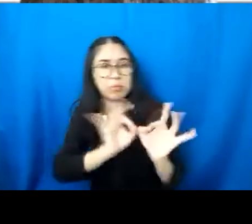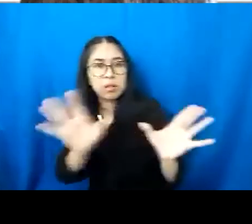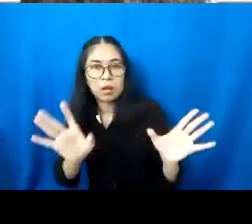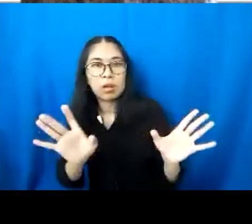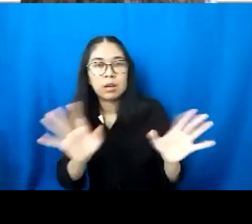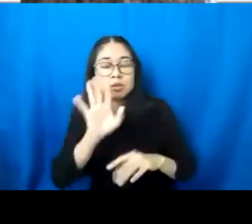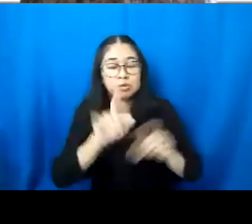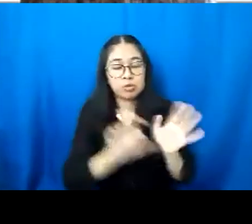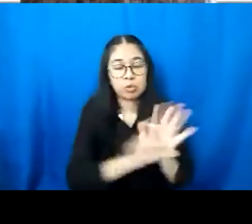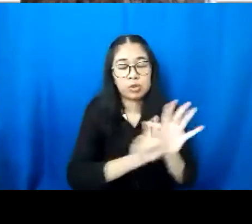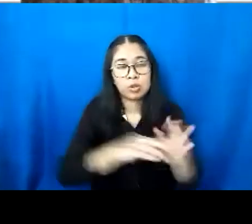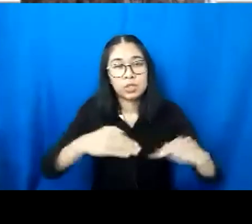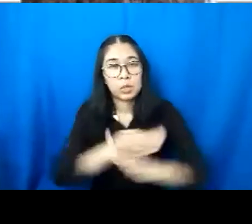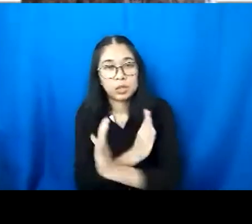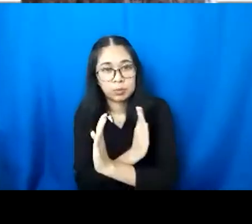Timur misalnya,